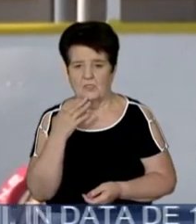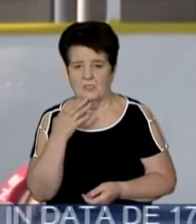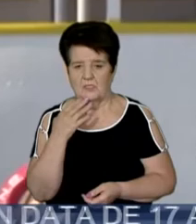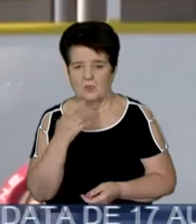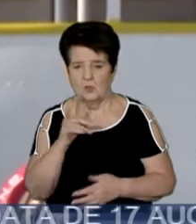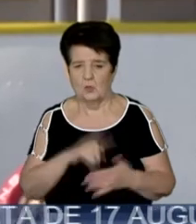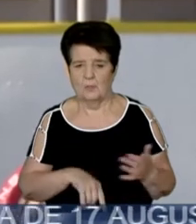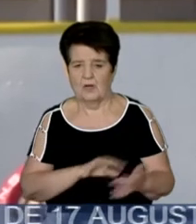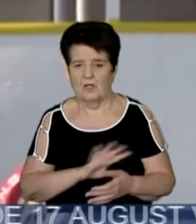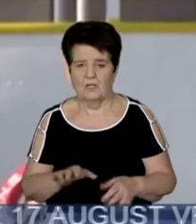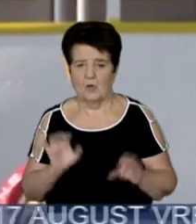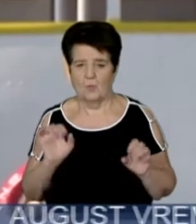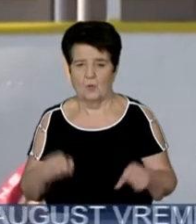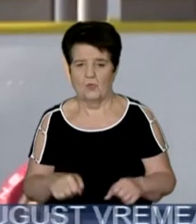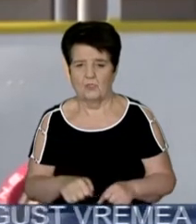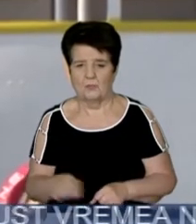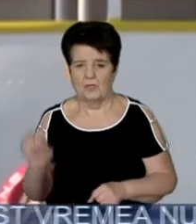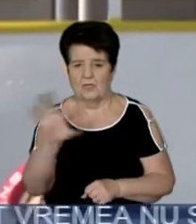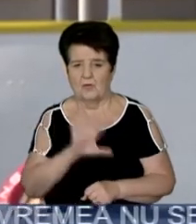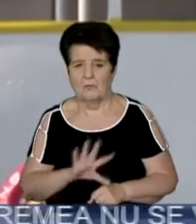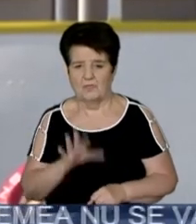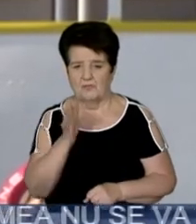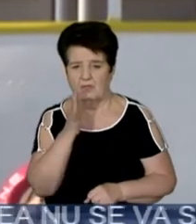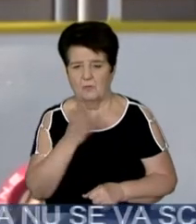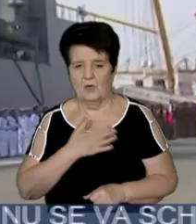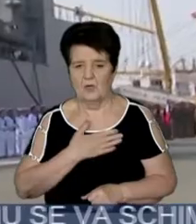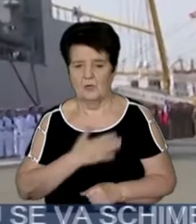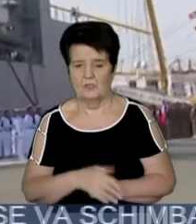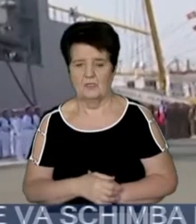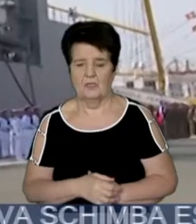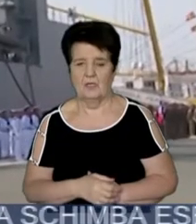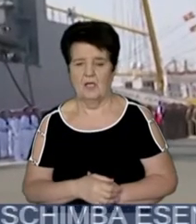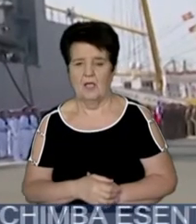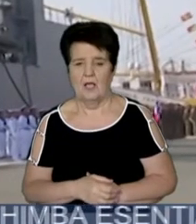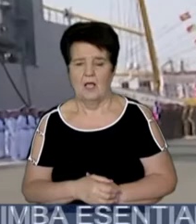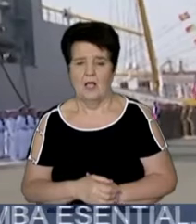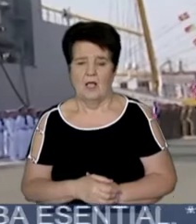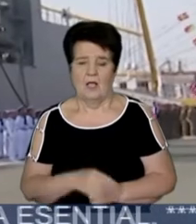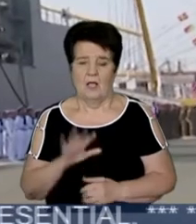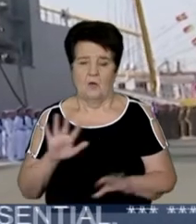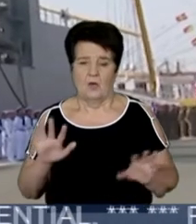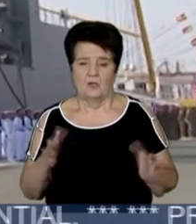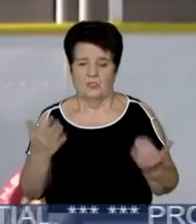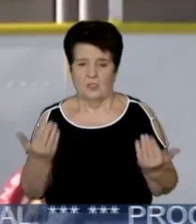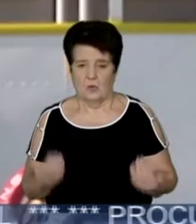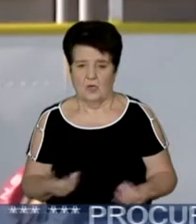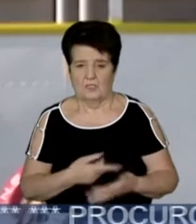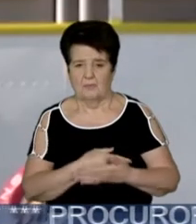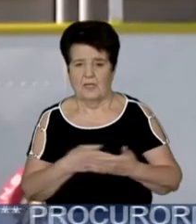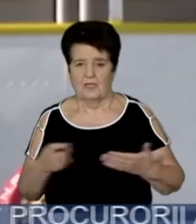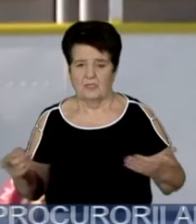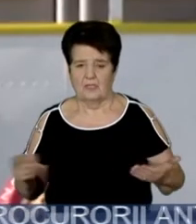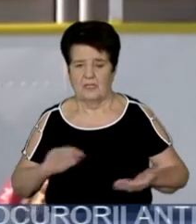mai credeau posibil în Europa vremurilor noastre. Profit de această ocazie pentru a sublinia